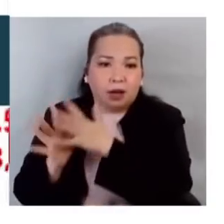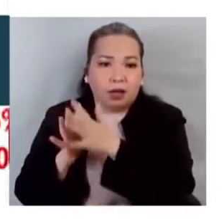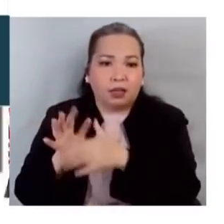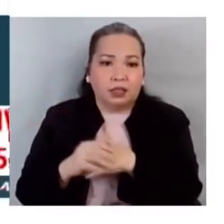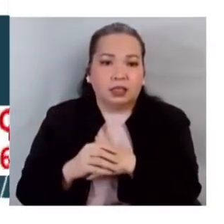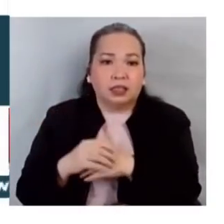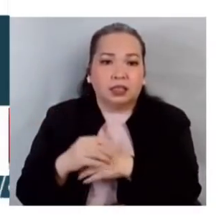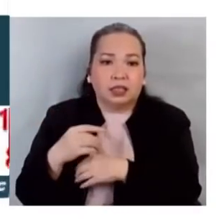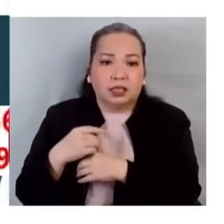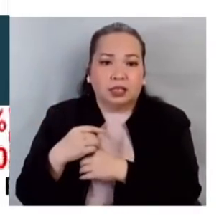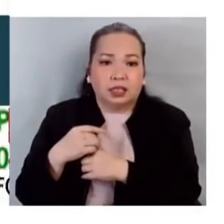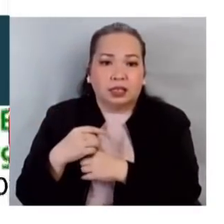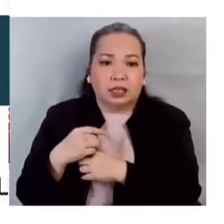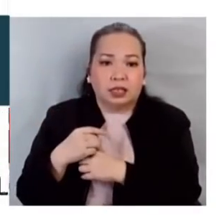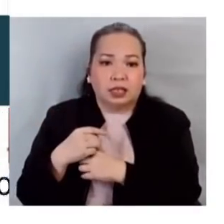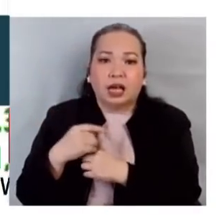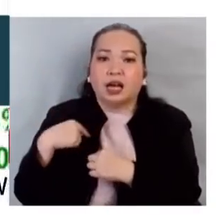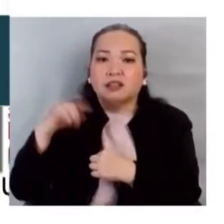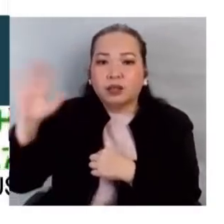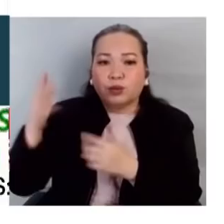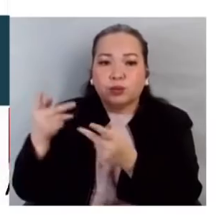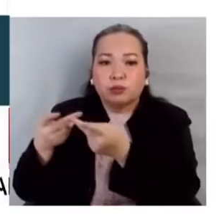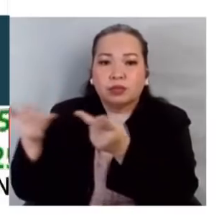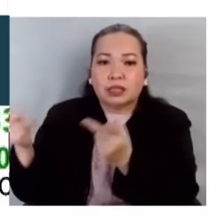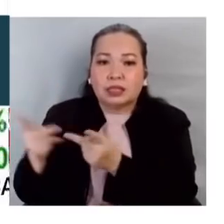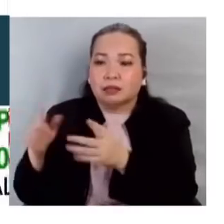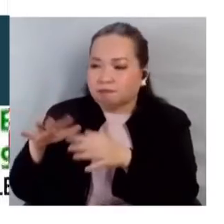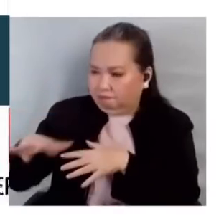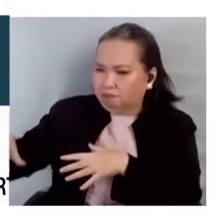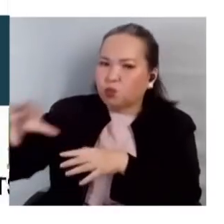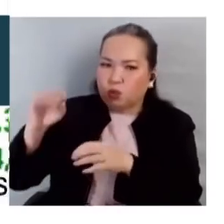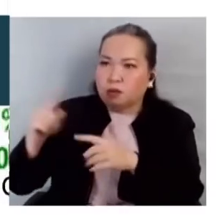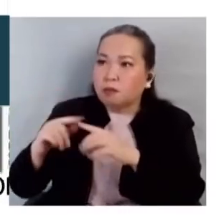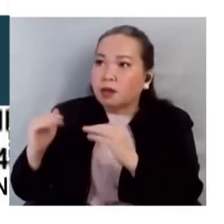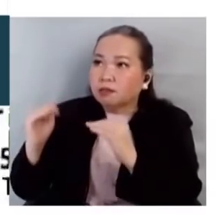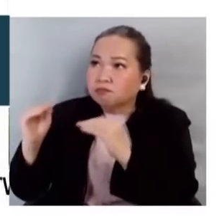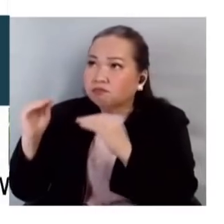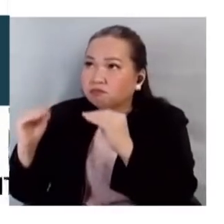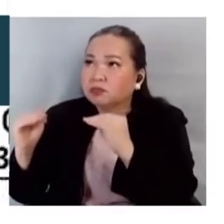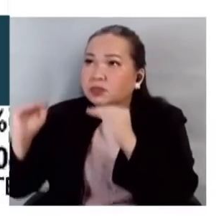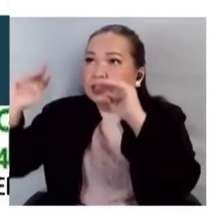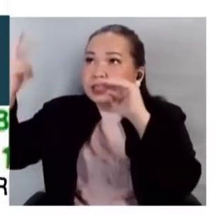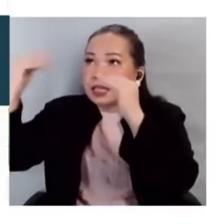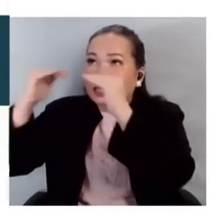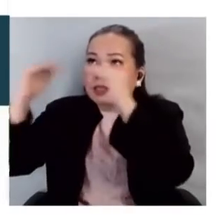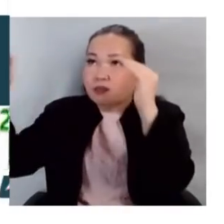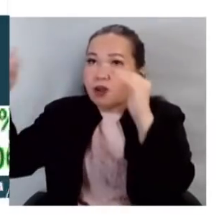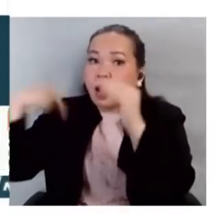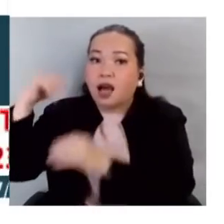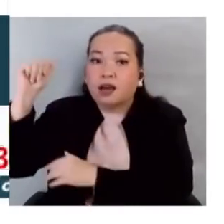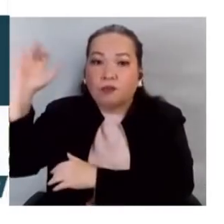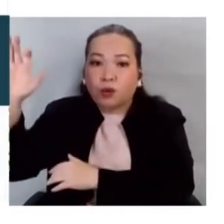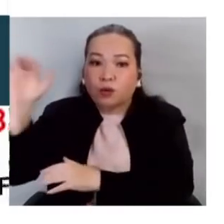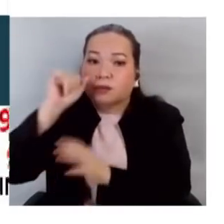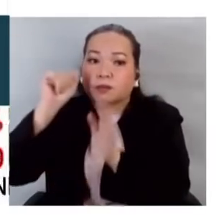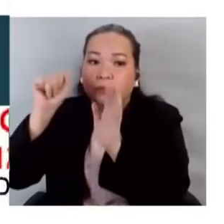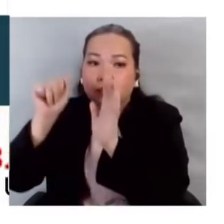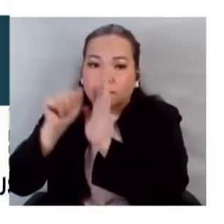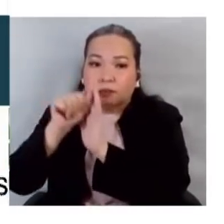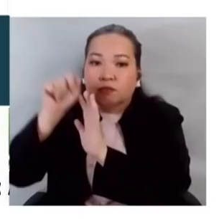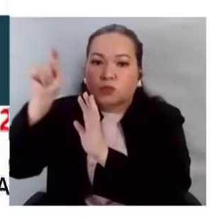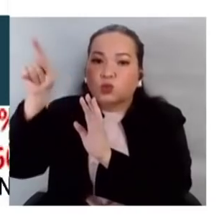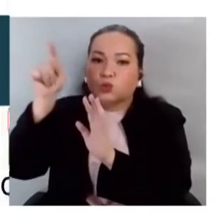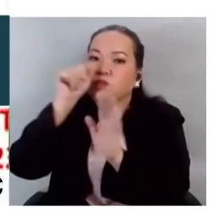may aircon sa second floor na hindi nakita. Sa baba, mayroon parang konting activity sa second